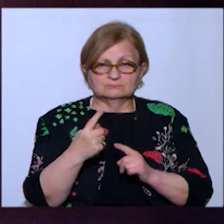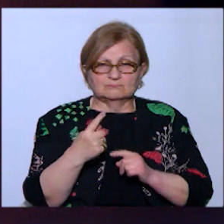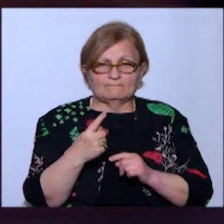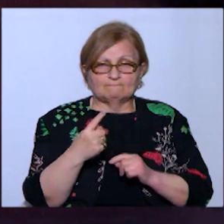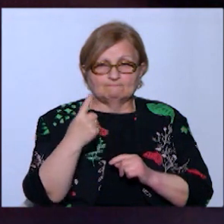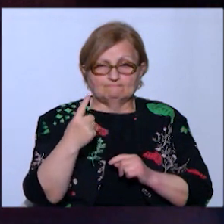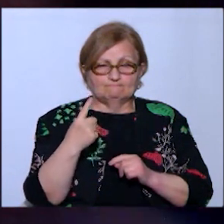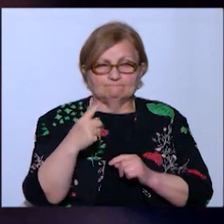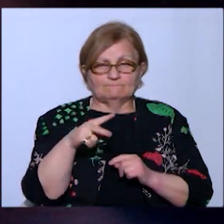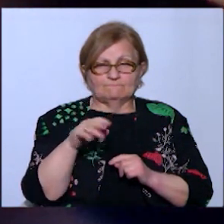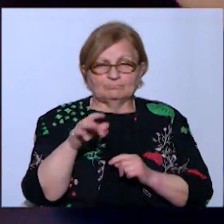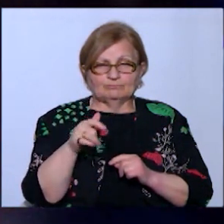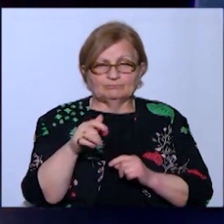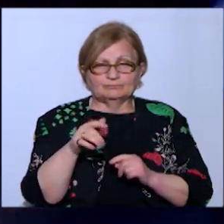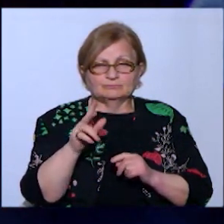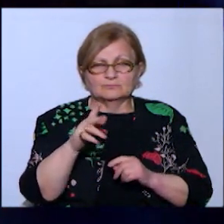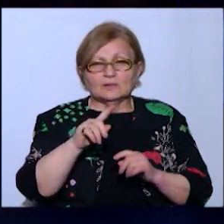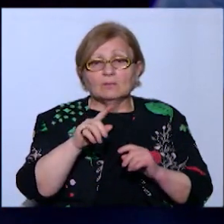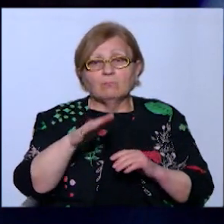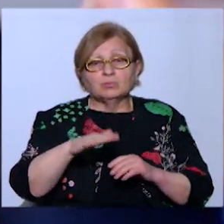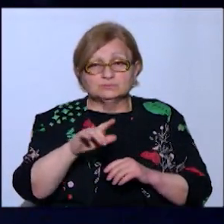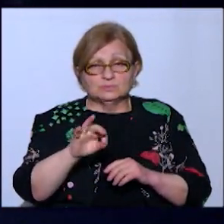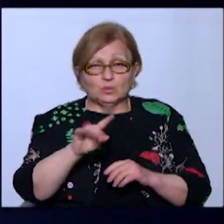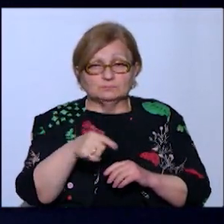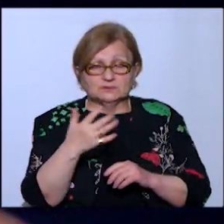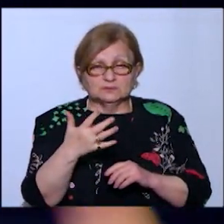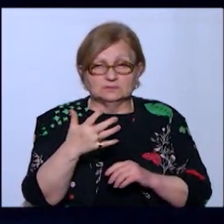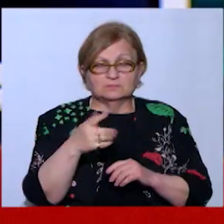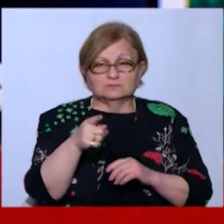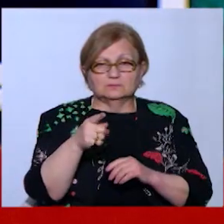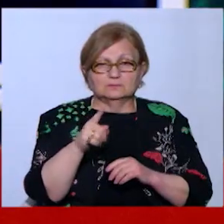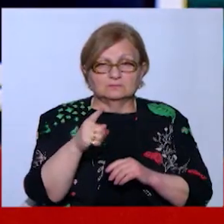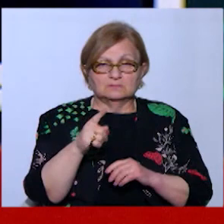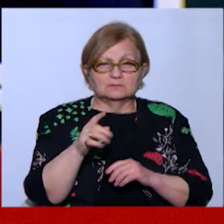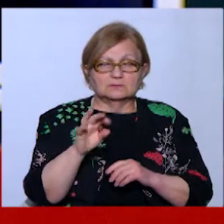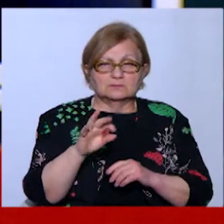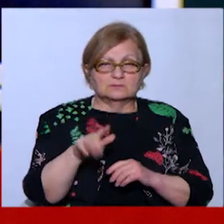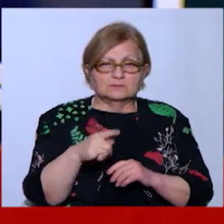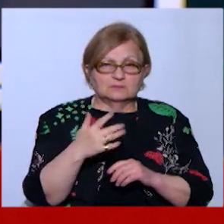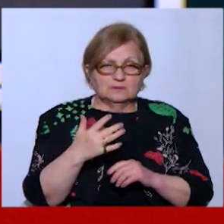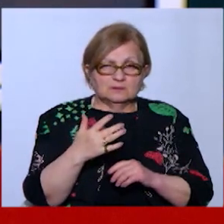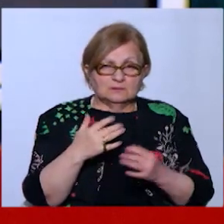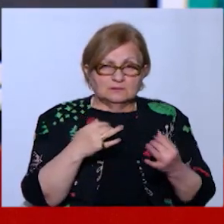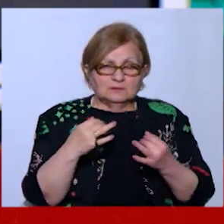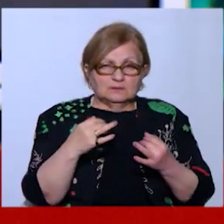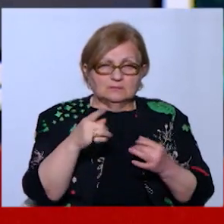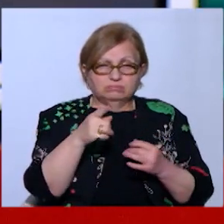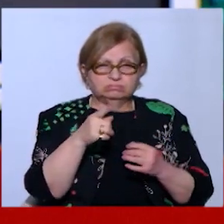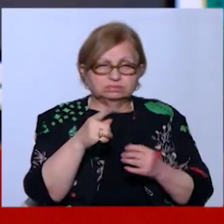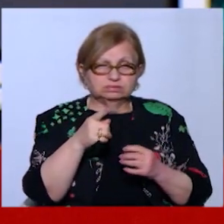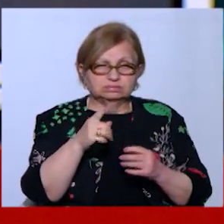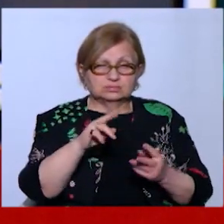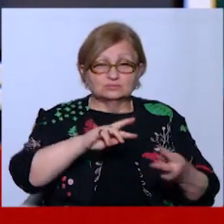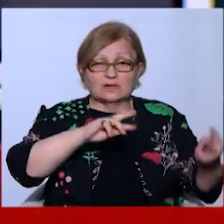ეს არის ლოგარითმი 0.5-ის ფუძით 0.5-დან, რადგან ფუძე 0.5 ანუ 1-ზე ნაკლებია, უნდა